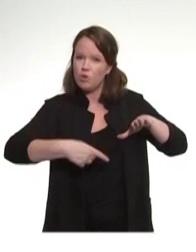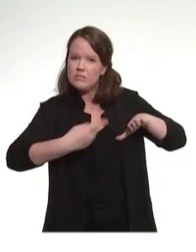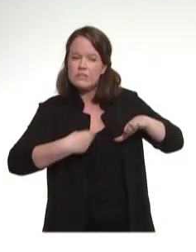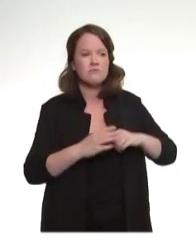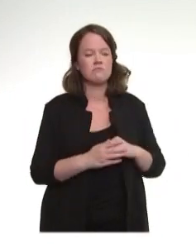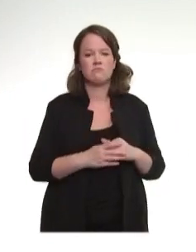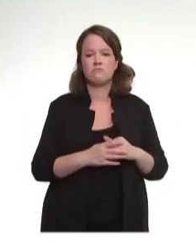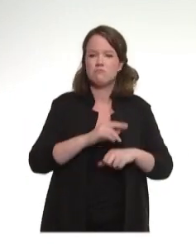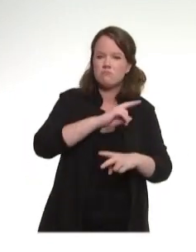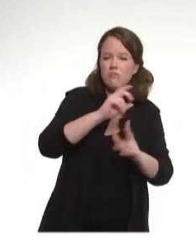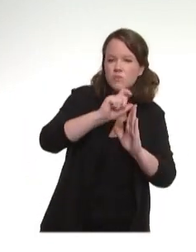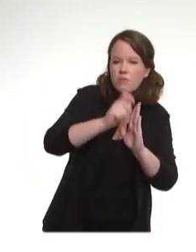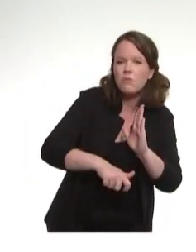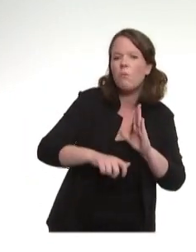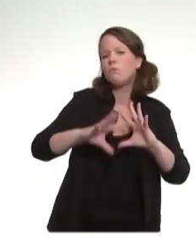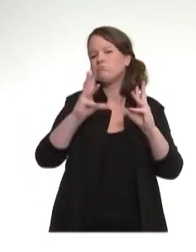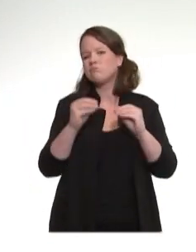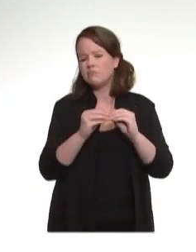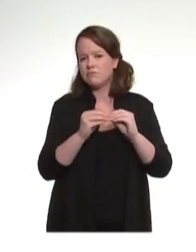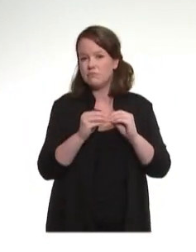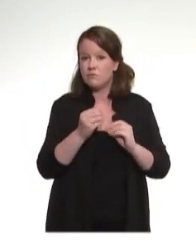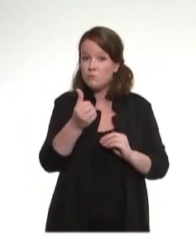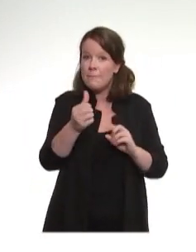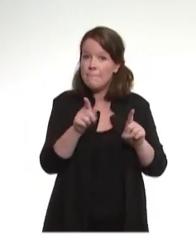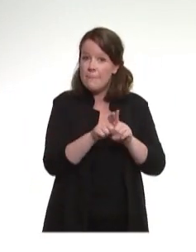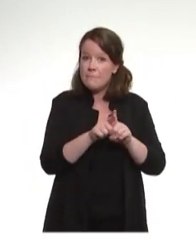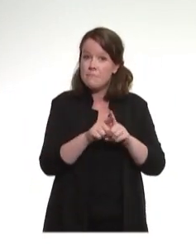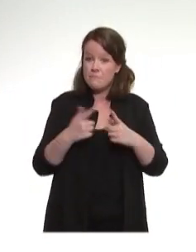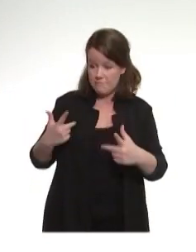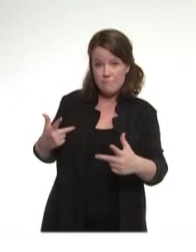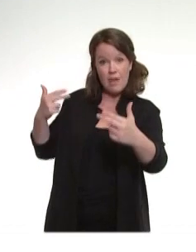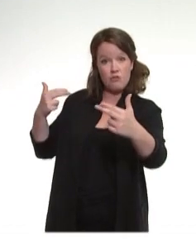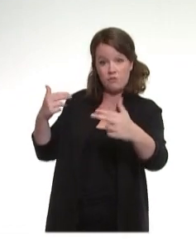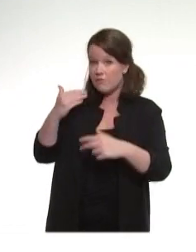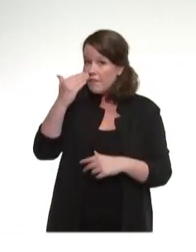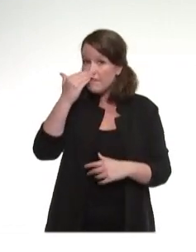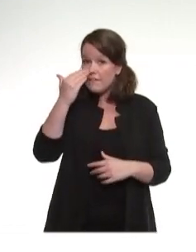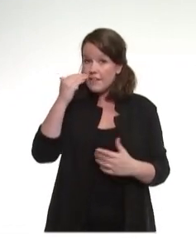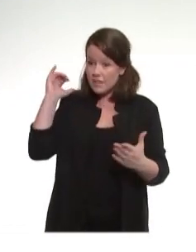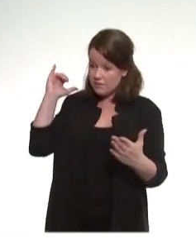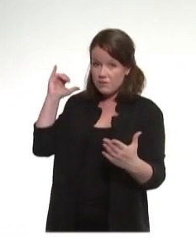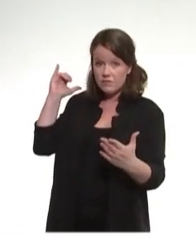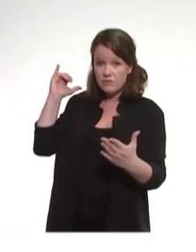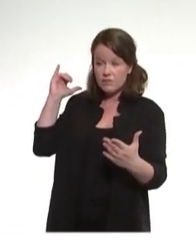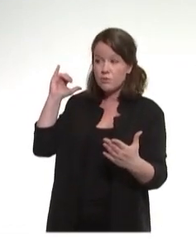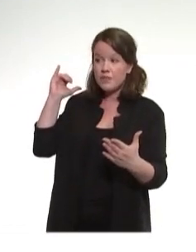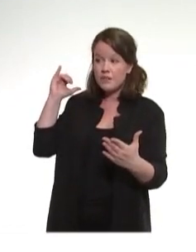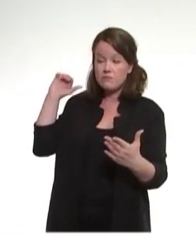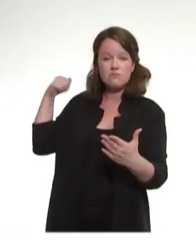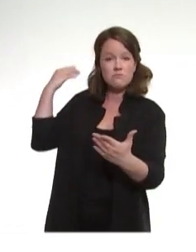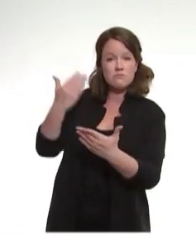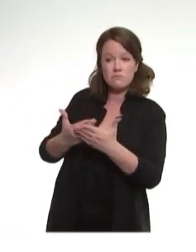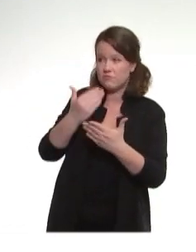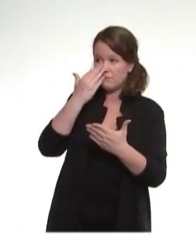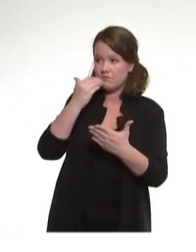des exonérations de charges sociales sur la période qui couvre le mois de février au mois de mai 2020 donc toutes les entreprises